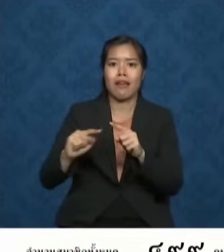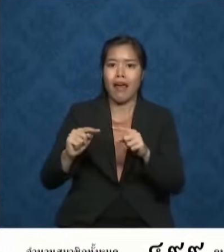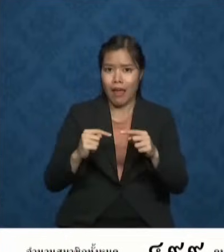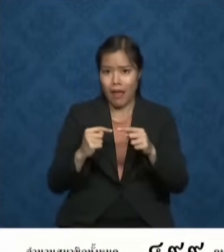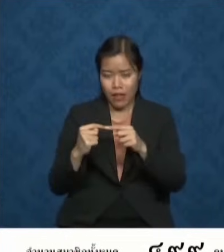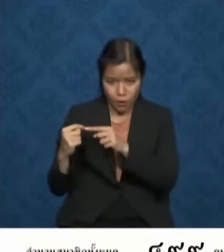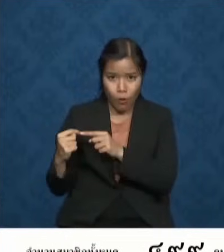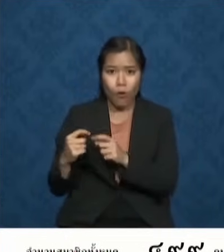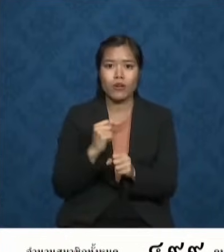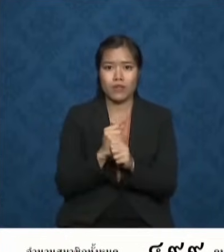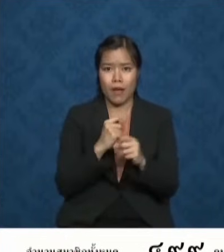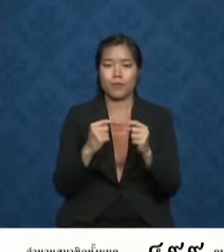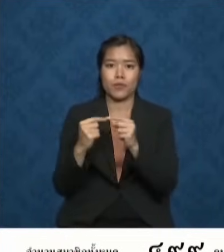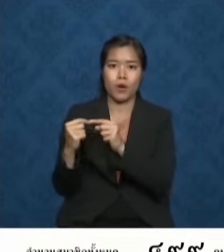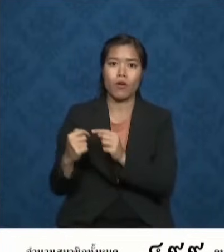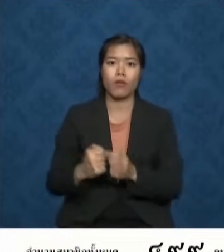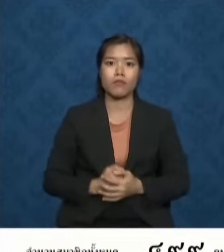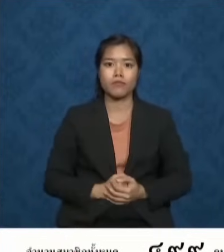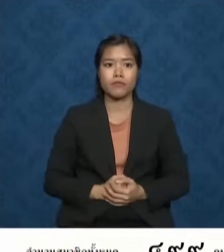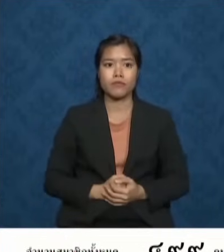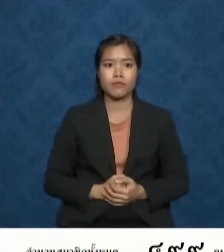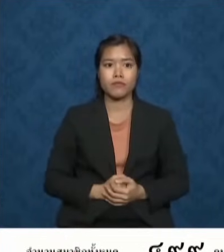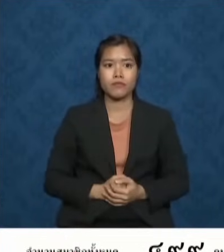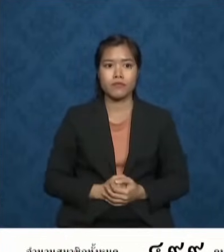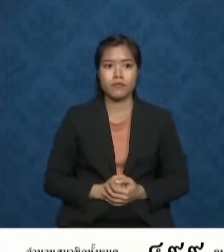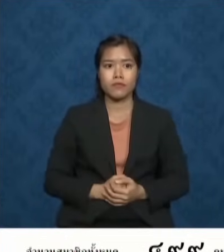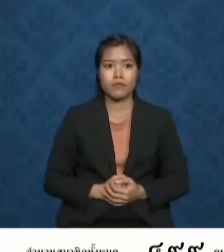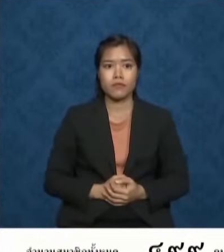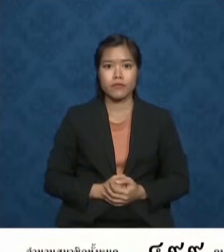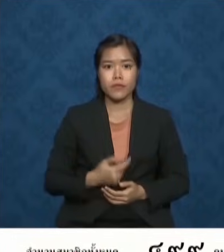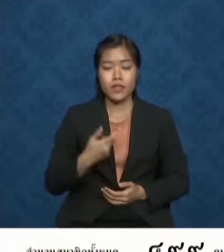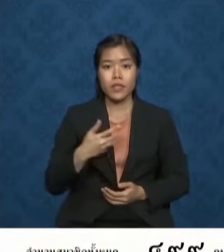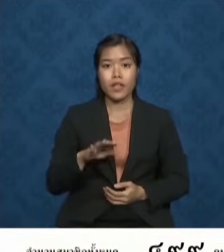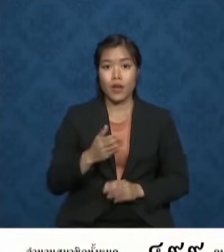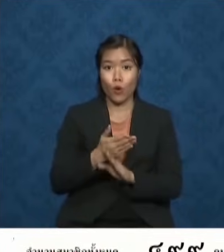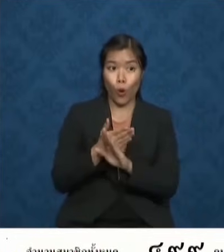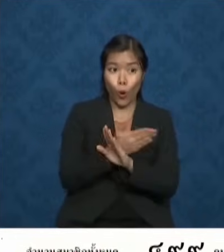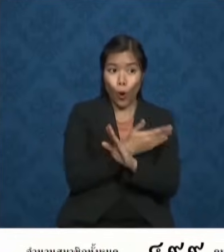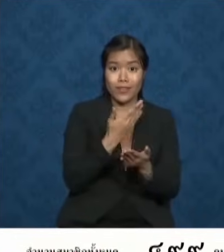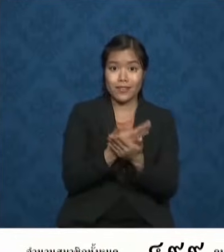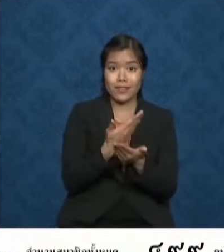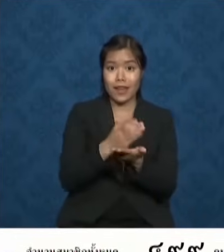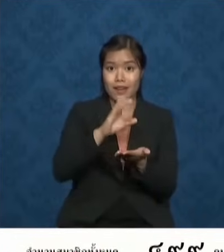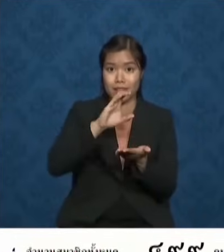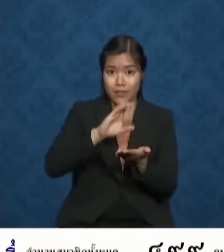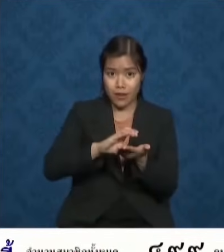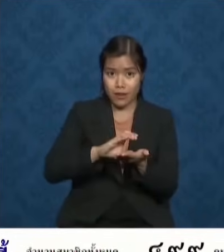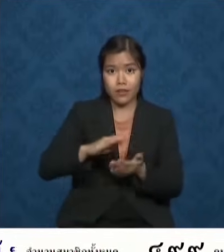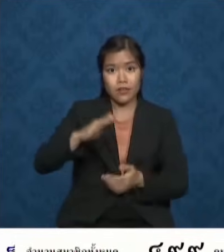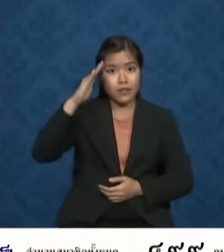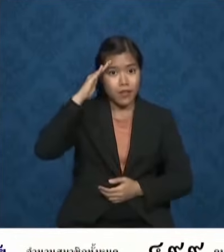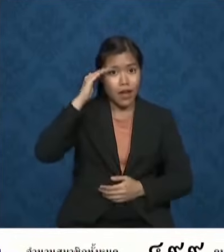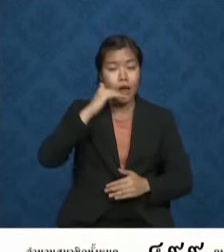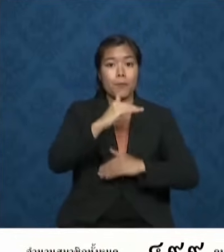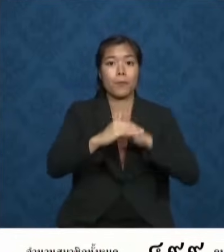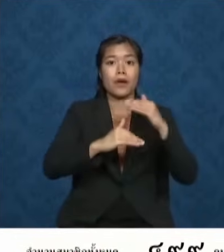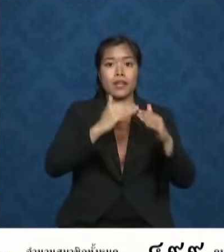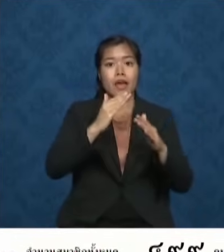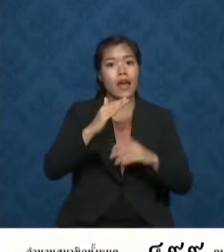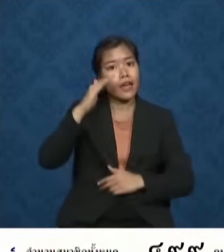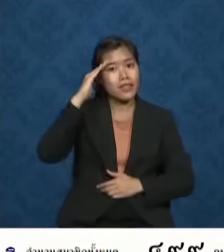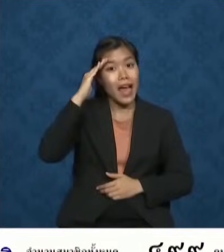ที่ไม่ซ้ำซ้อนคือยังไงครับก่อนจะตั้งงบทหารพัฒนาทหารช่างนี่เขาจะไปเซอร์เว